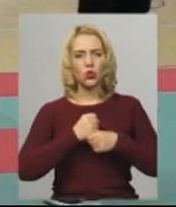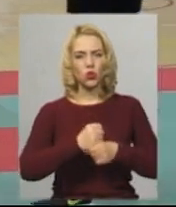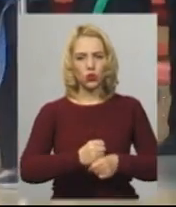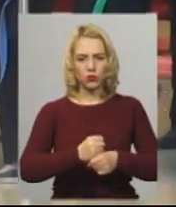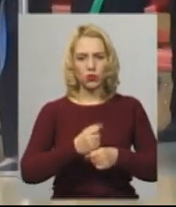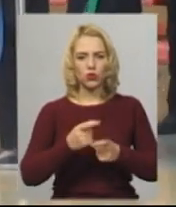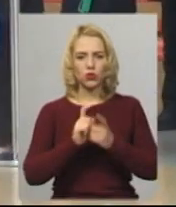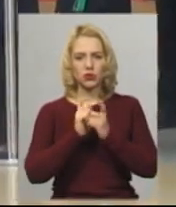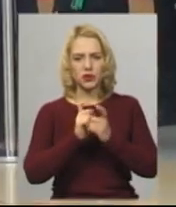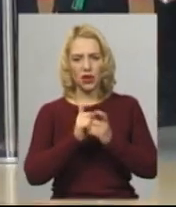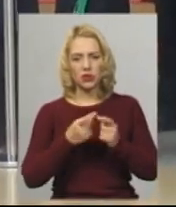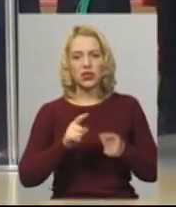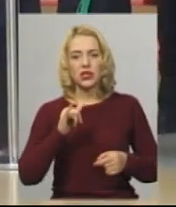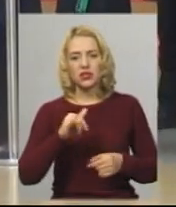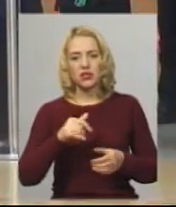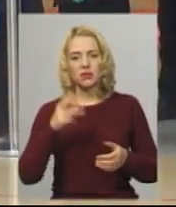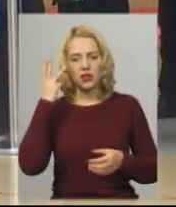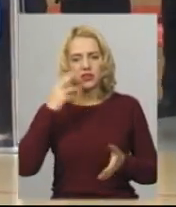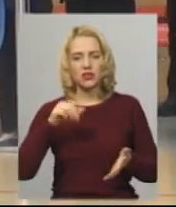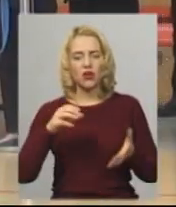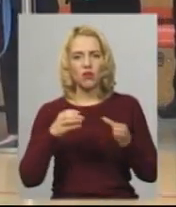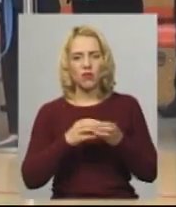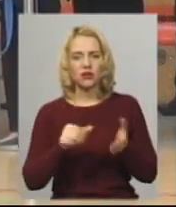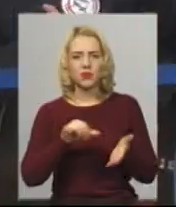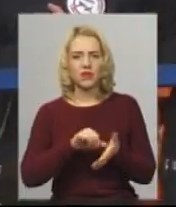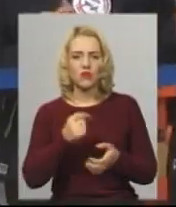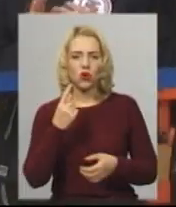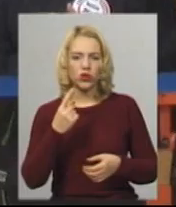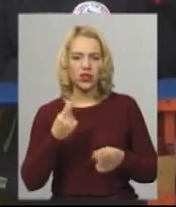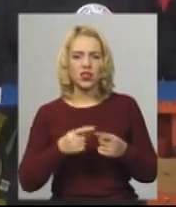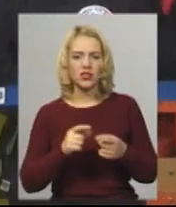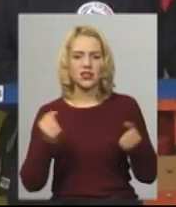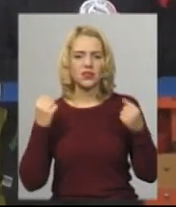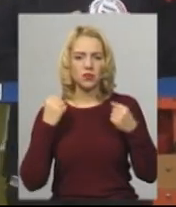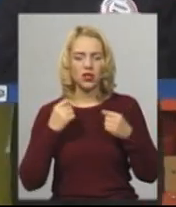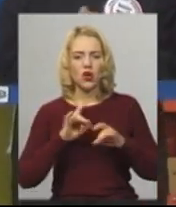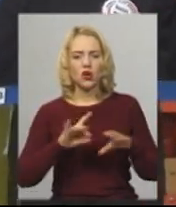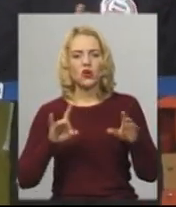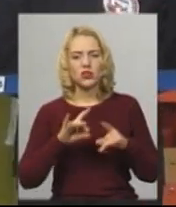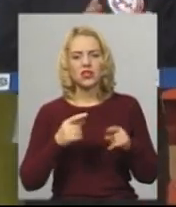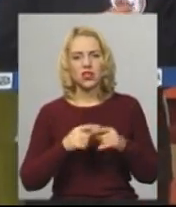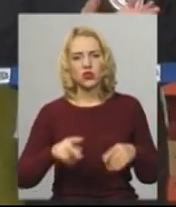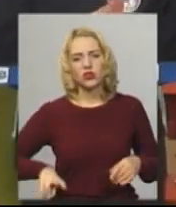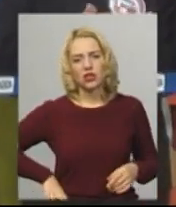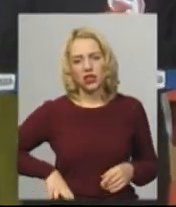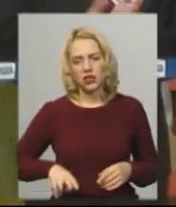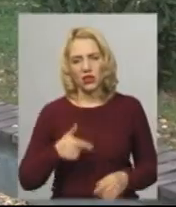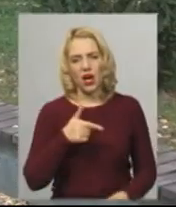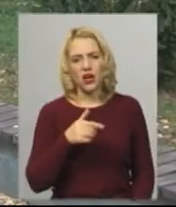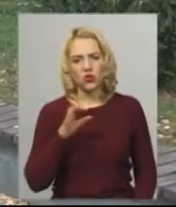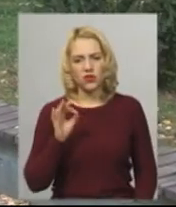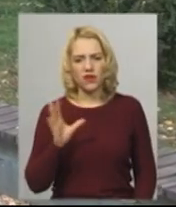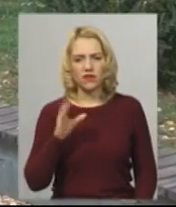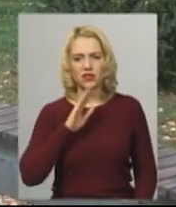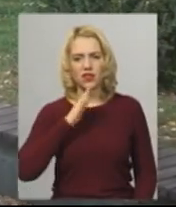Конгсао. Хмельницьку команду представили 11 спортсменів, каже директор спортивно-підготовчої поліцейської школи Самсон Право Гарі Осідлевич. Всі